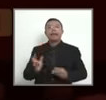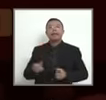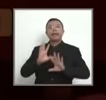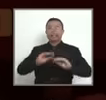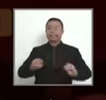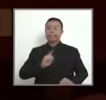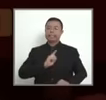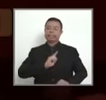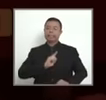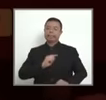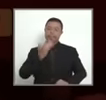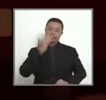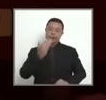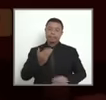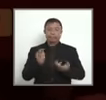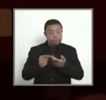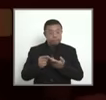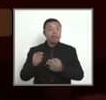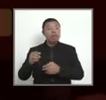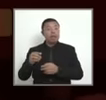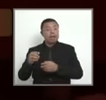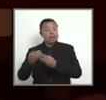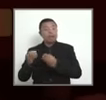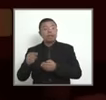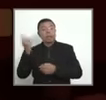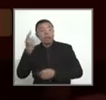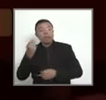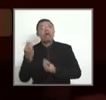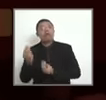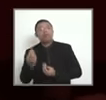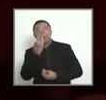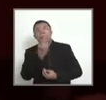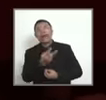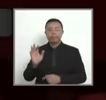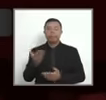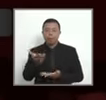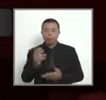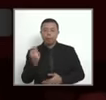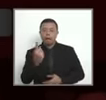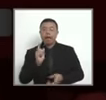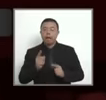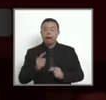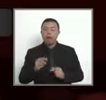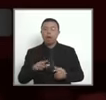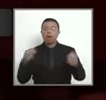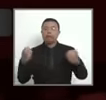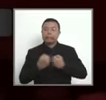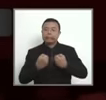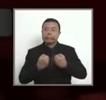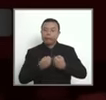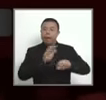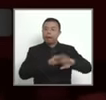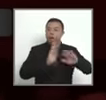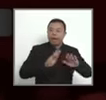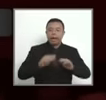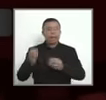amanah belum mampir ke Beliau nah kemudian ian saya masih dengan Pak prabo saya masih dibutuhkan dengan Pak prabo Dan saya